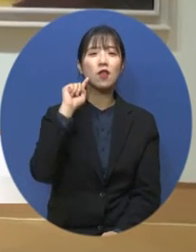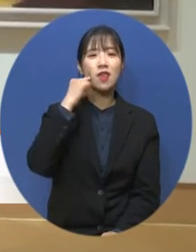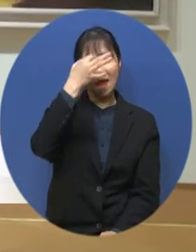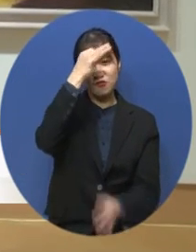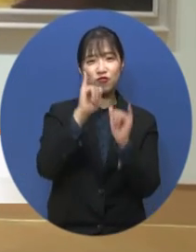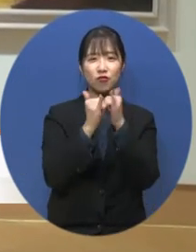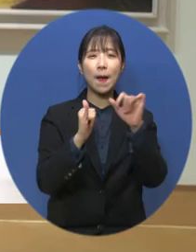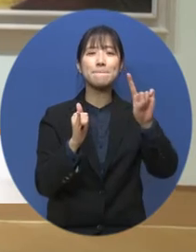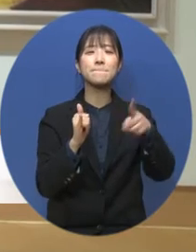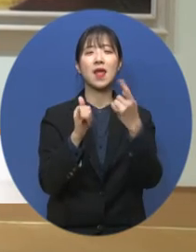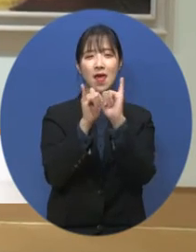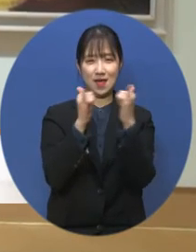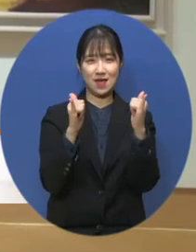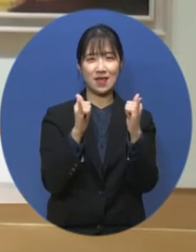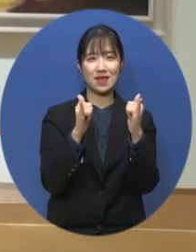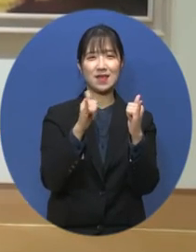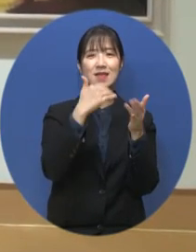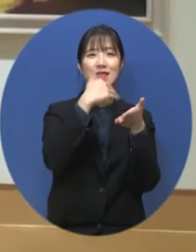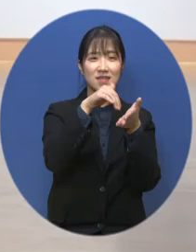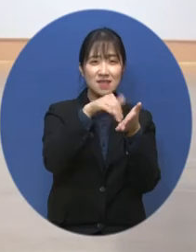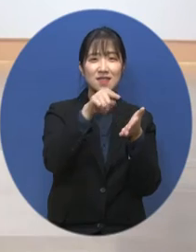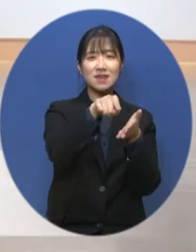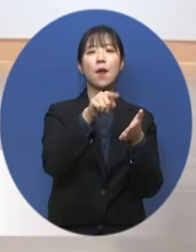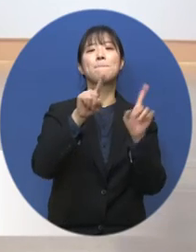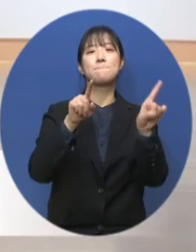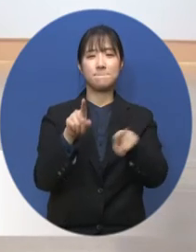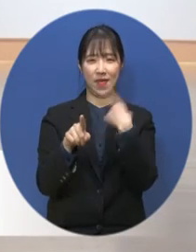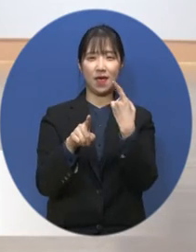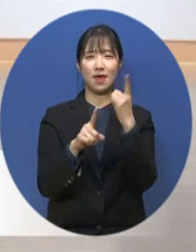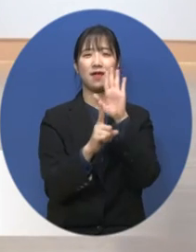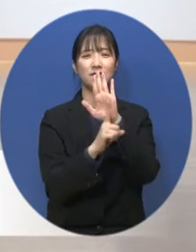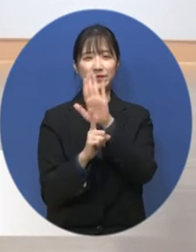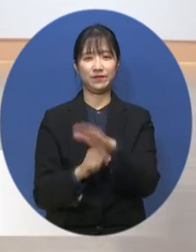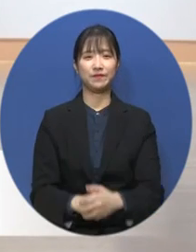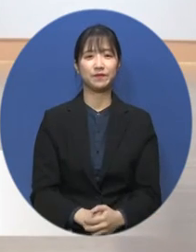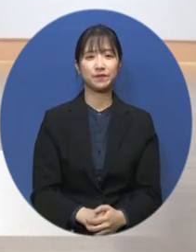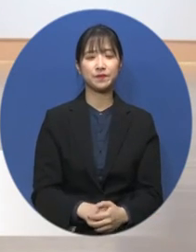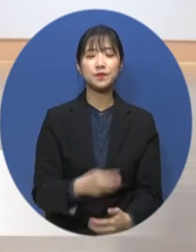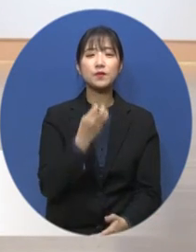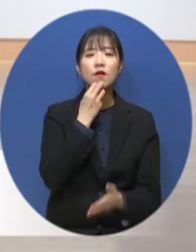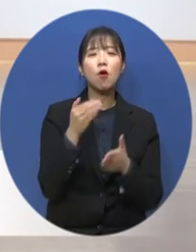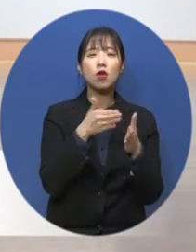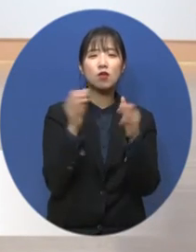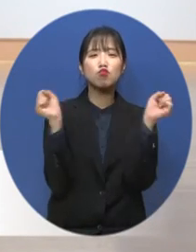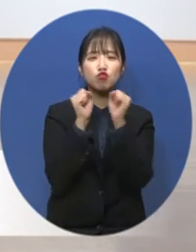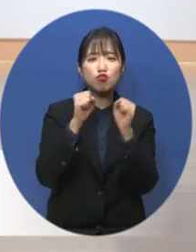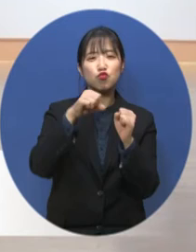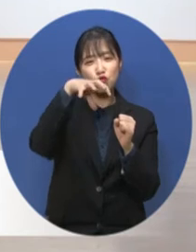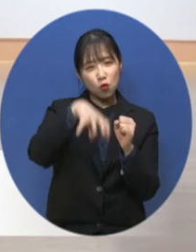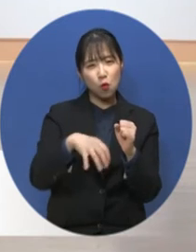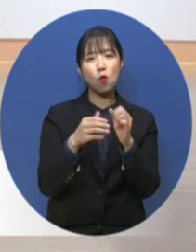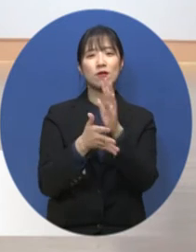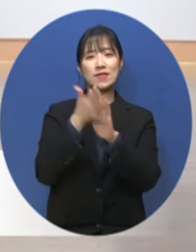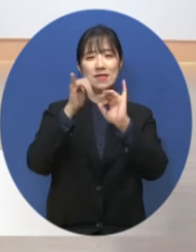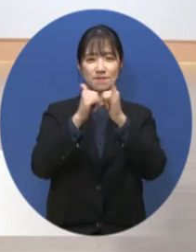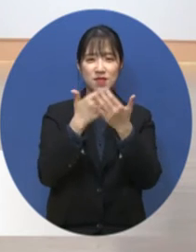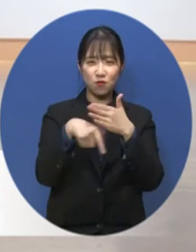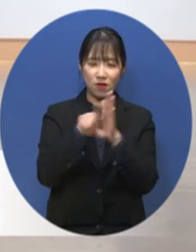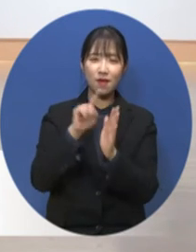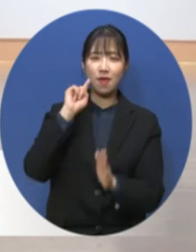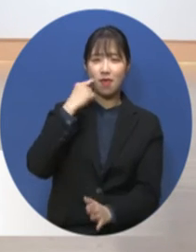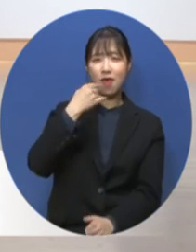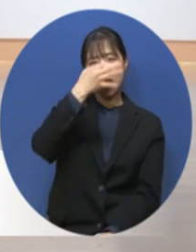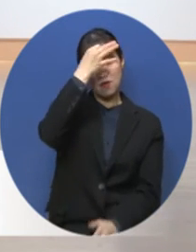백인 작품 100점이 잔치 됐습니다 경기북부 지역의 그 11도 를 위해서 예술 힘들이